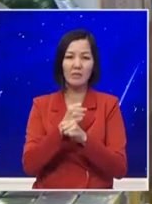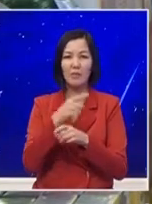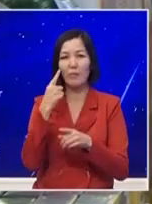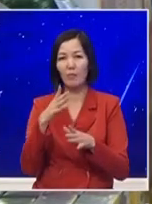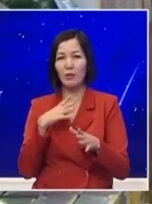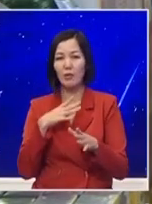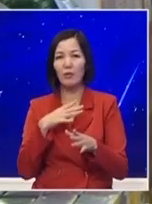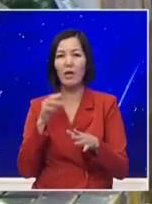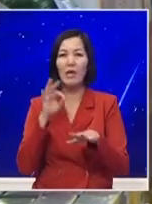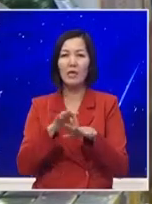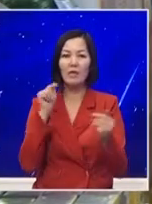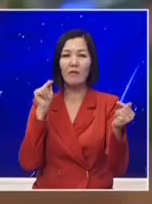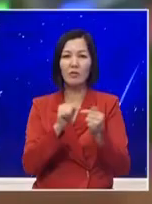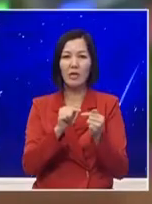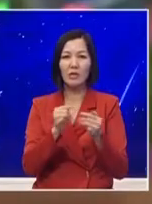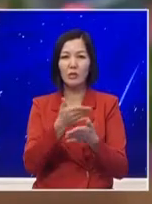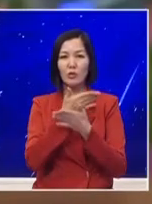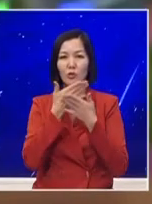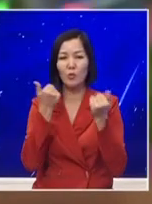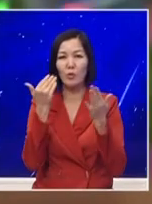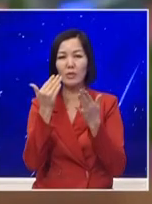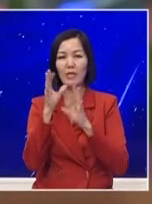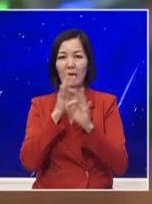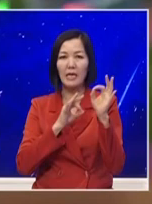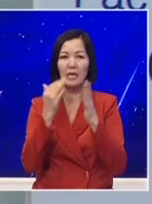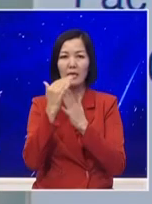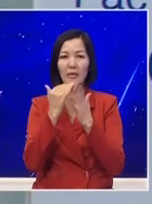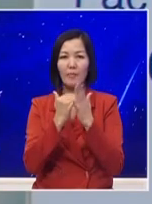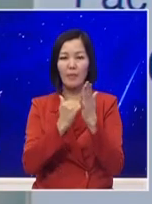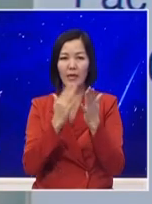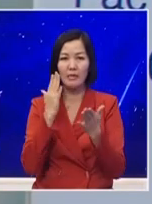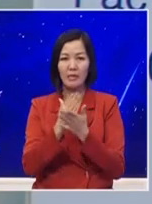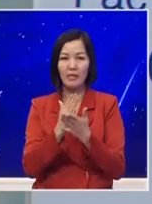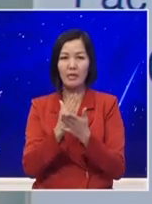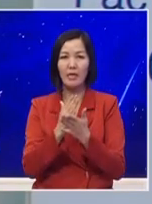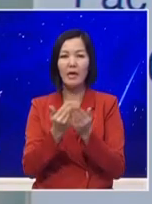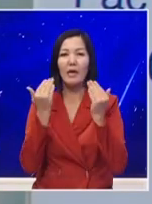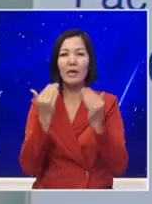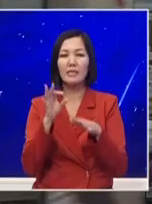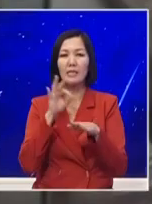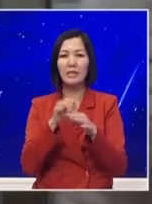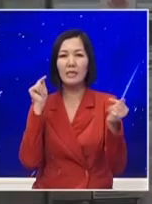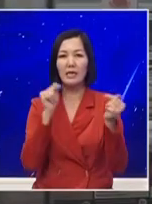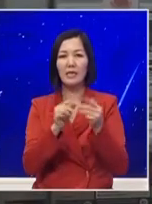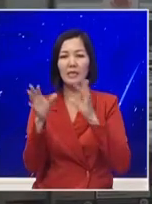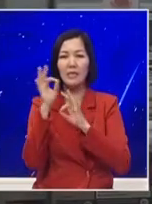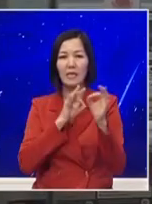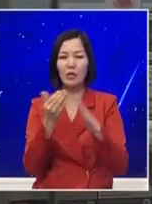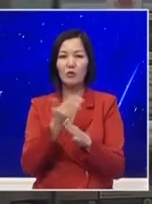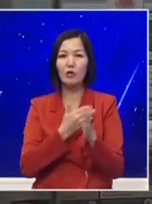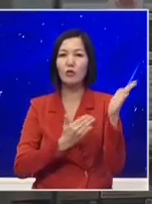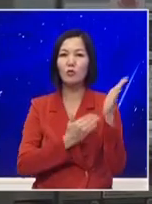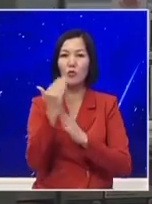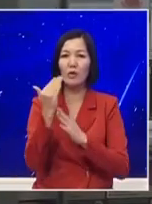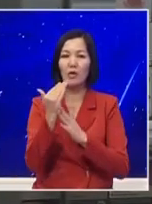Тізімде коронавирусқа қатысты жоқ дәрілер де бар деп кейіс білдіруде. Айтуларынша, қазір індетке қарсы дәрілерге